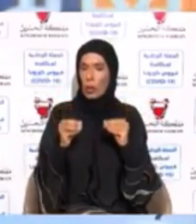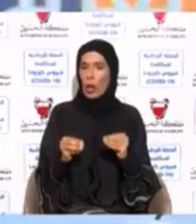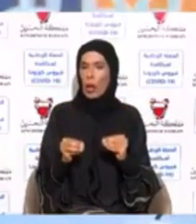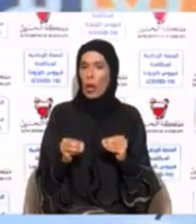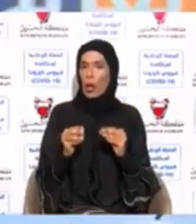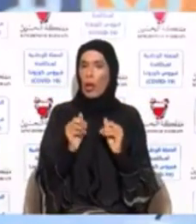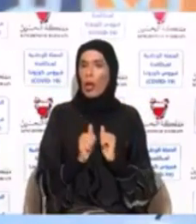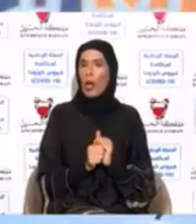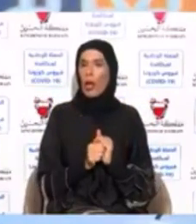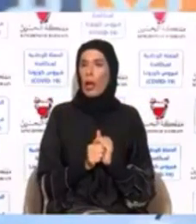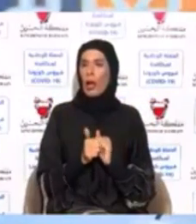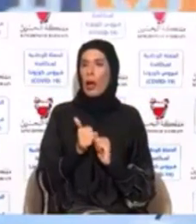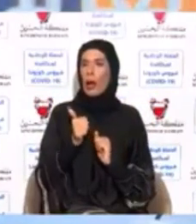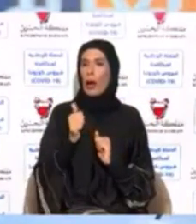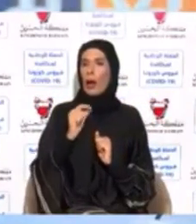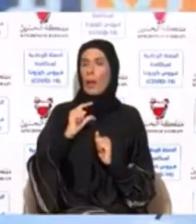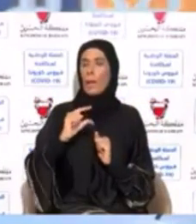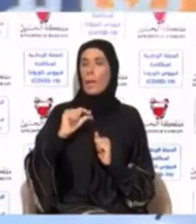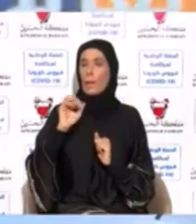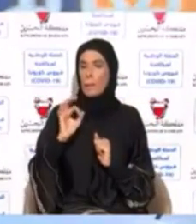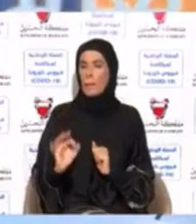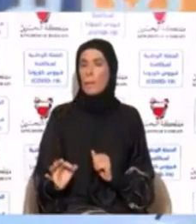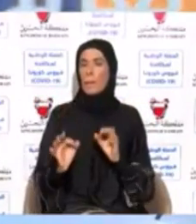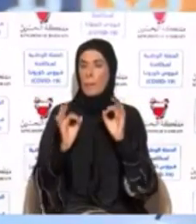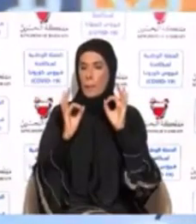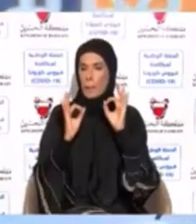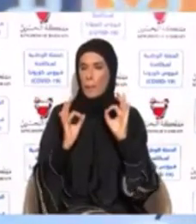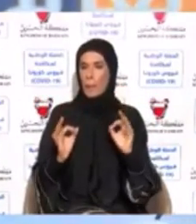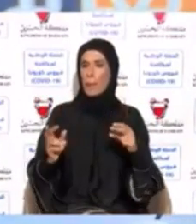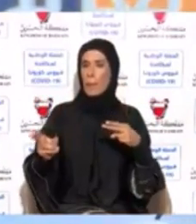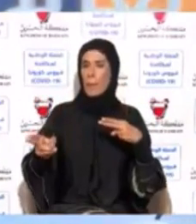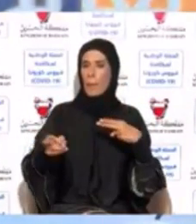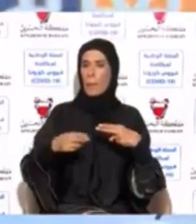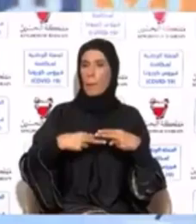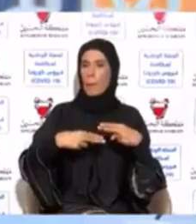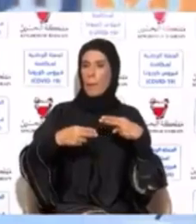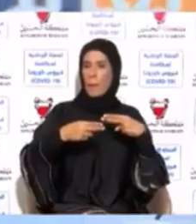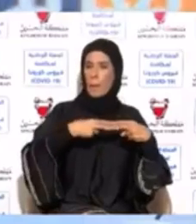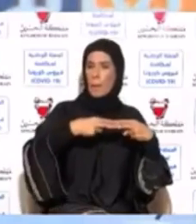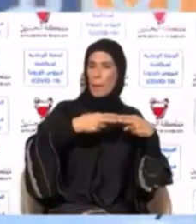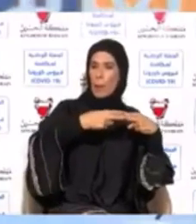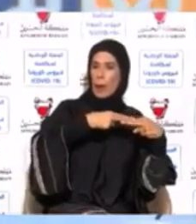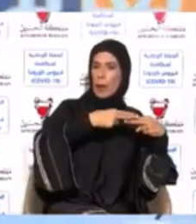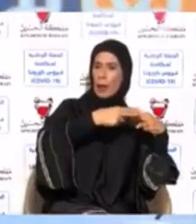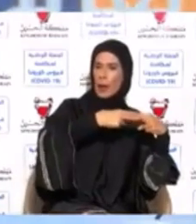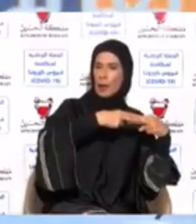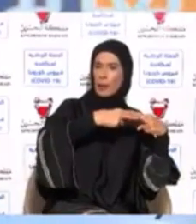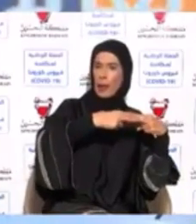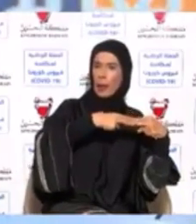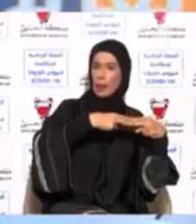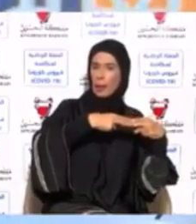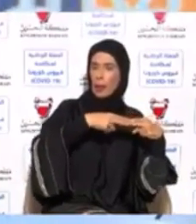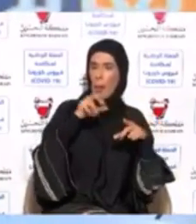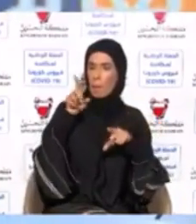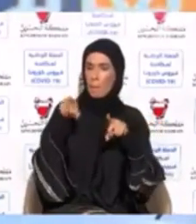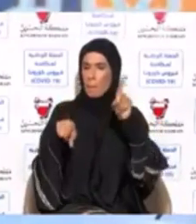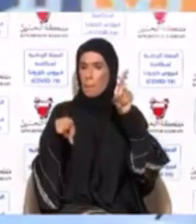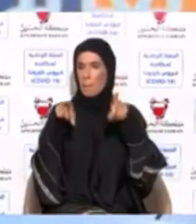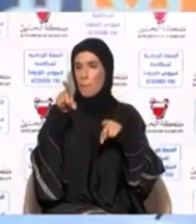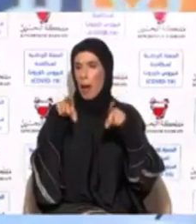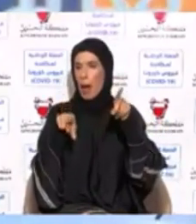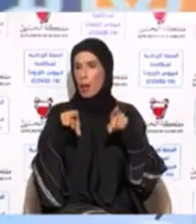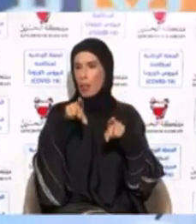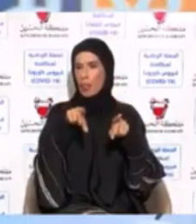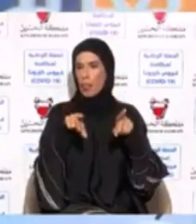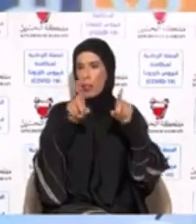هي خلينا نقول لازم أن احنا نغلق أو نأخر بعض الأنشطة، أكيد بيتم ذلك. ولكن